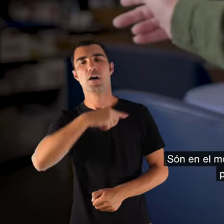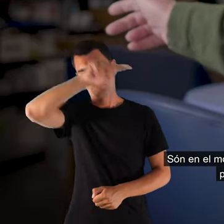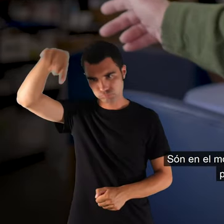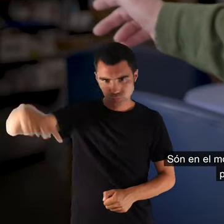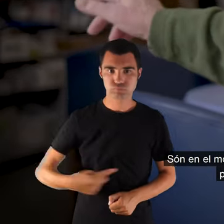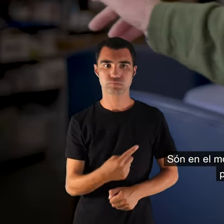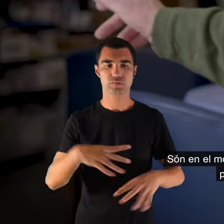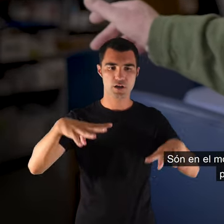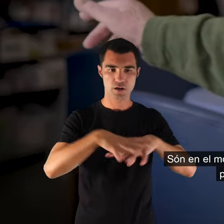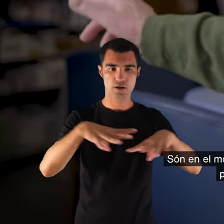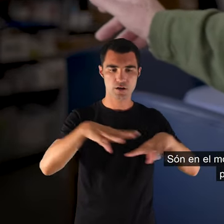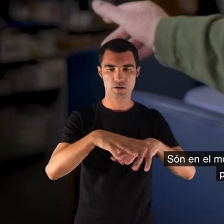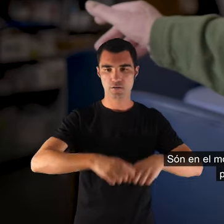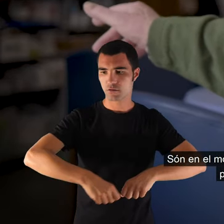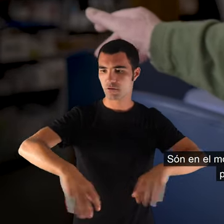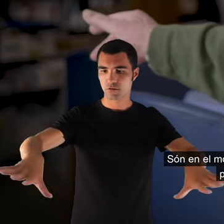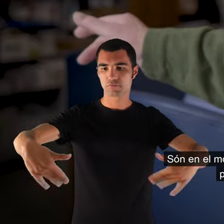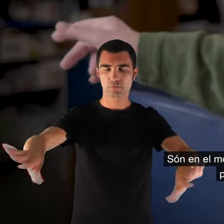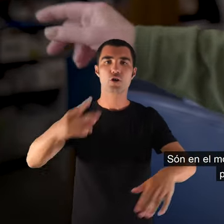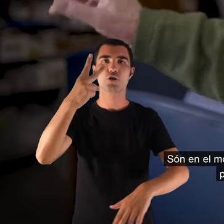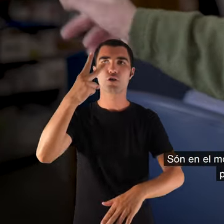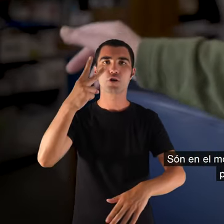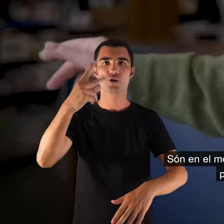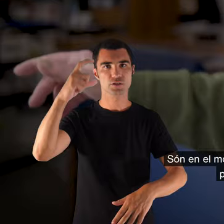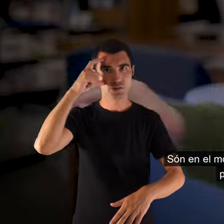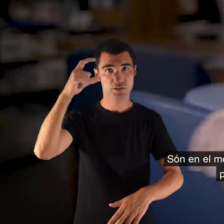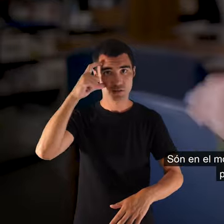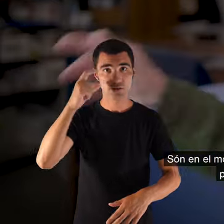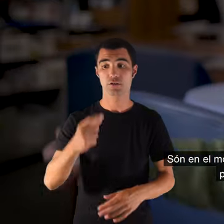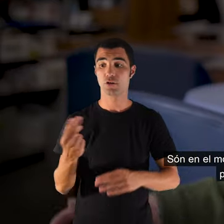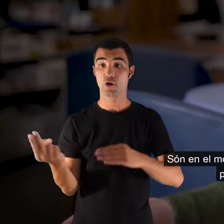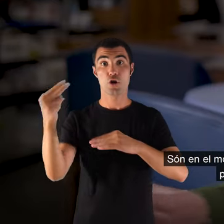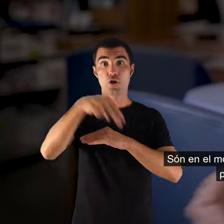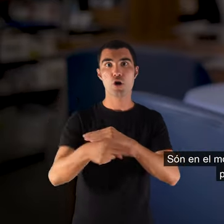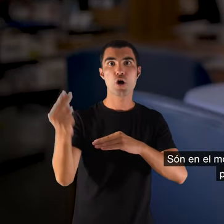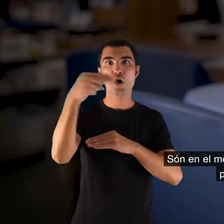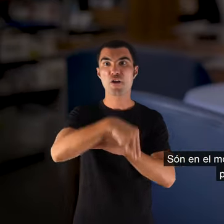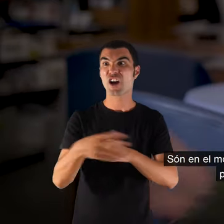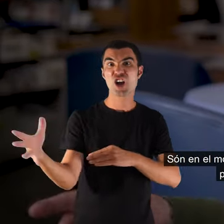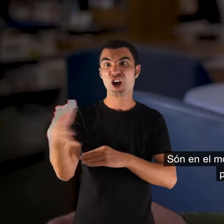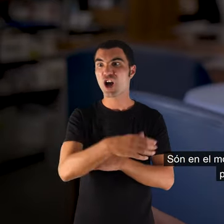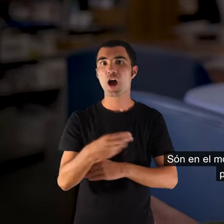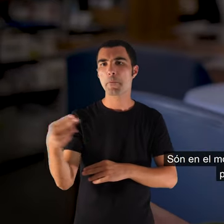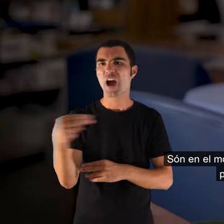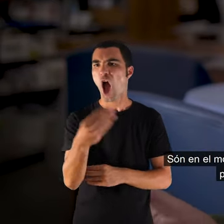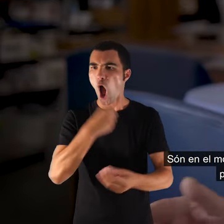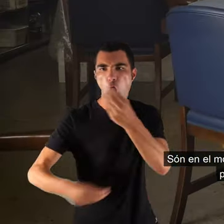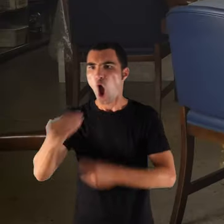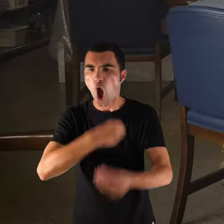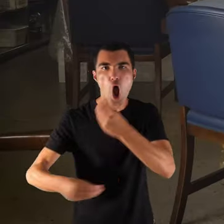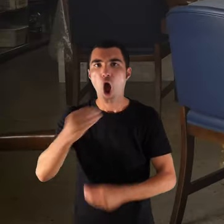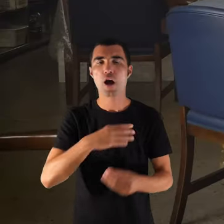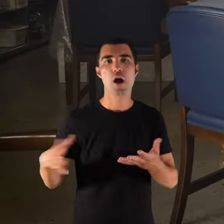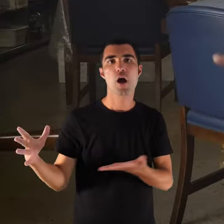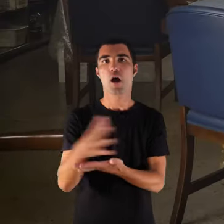havien calat les xerxes per 2 dies, els delfins se menjant en tot el peix, mos deixaven molt de forats,